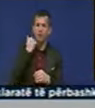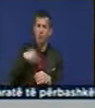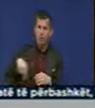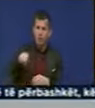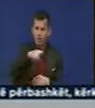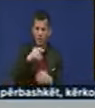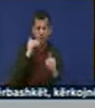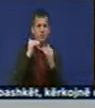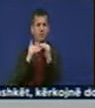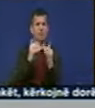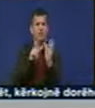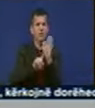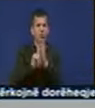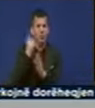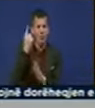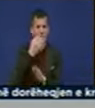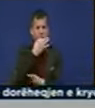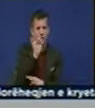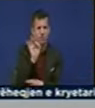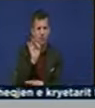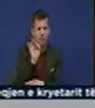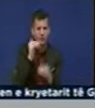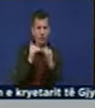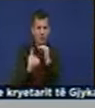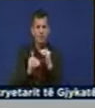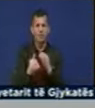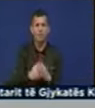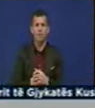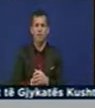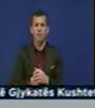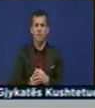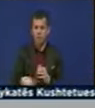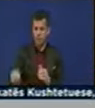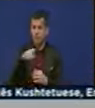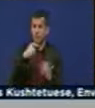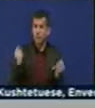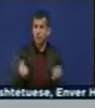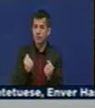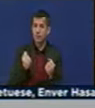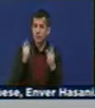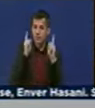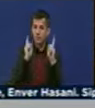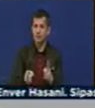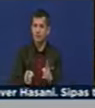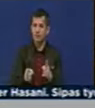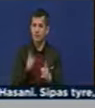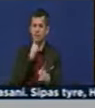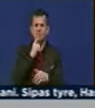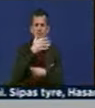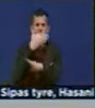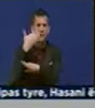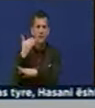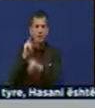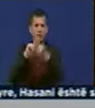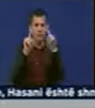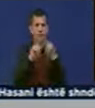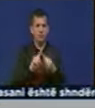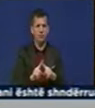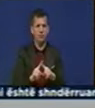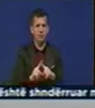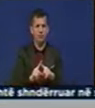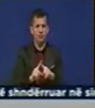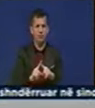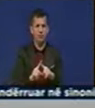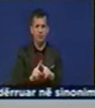me kualifikime dhe mundësi të barabarta. Të angazhohemi për të gjitha ato gra në biznes, pasi politikat